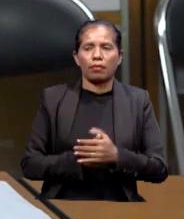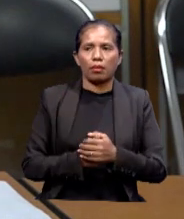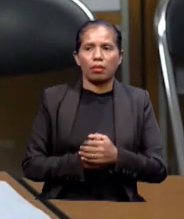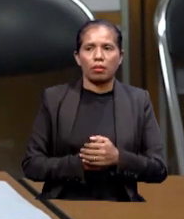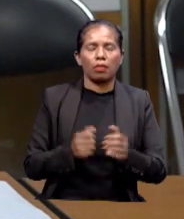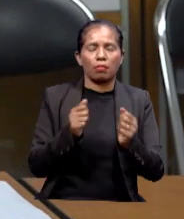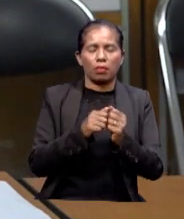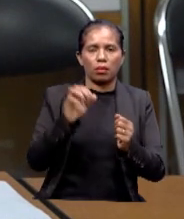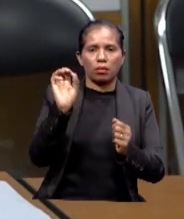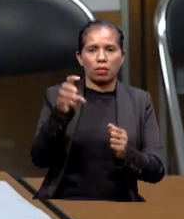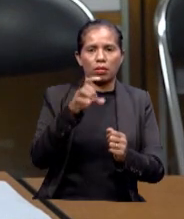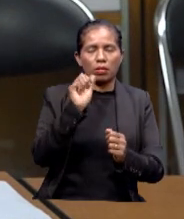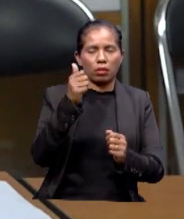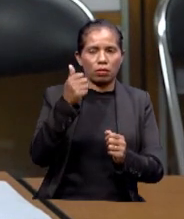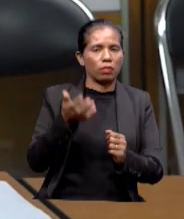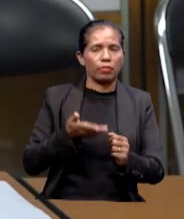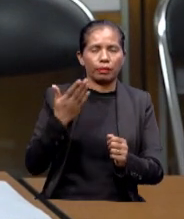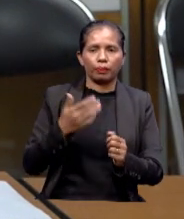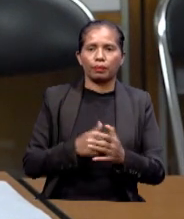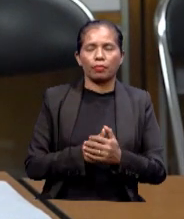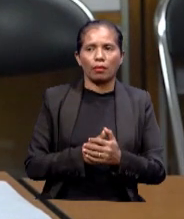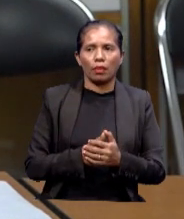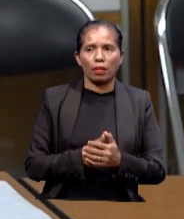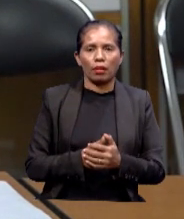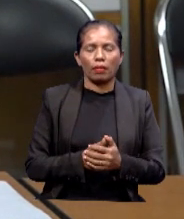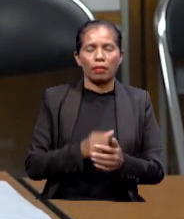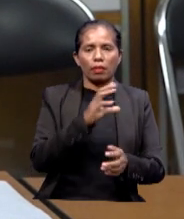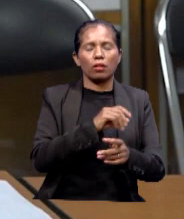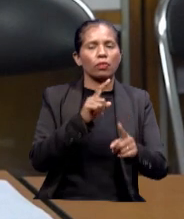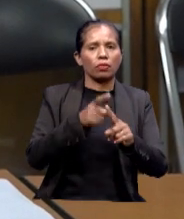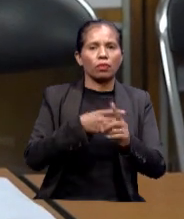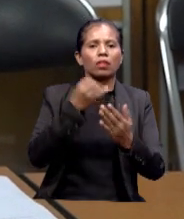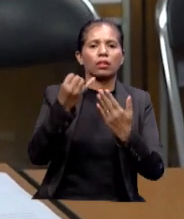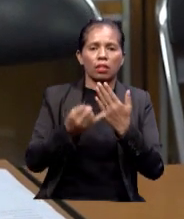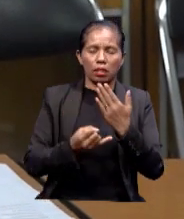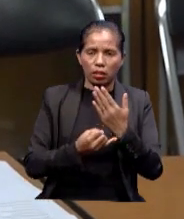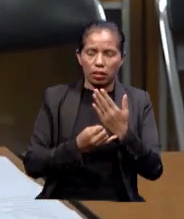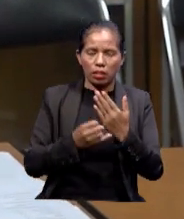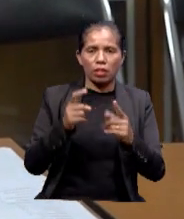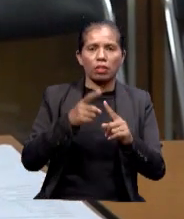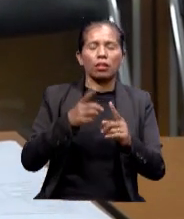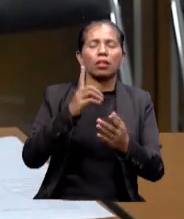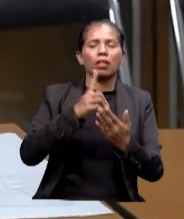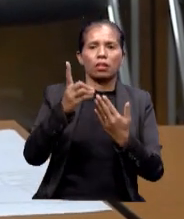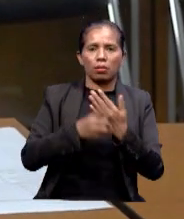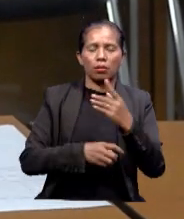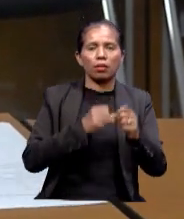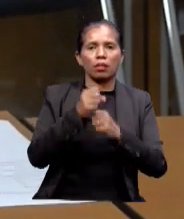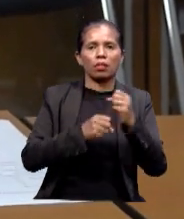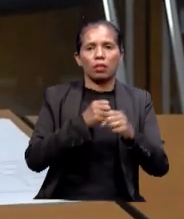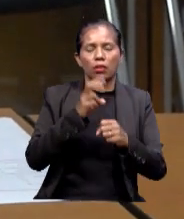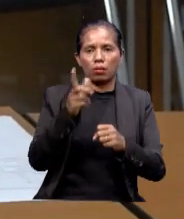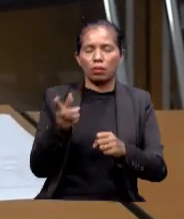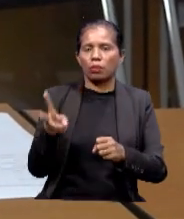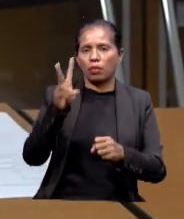salur resin Tir José Verdial, durante fulan janeiro to dezembro, tinerin rua rua nulu resing rua, kak simu